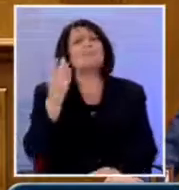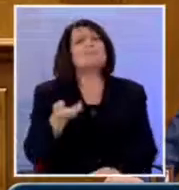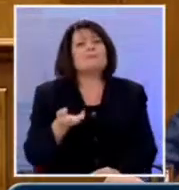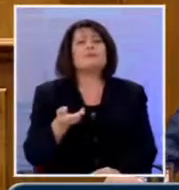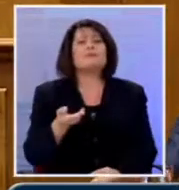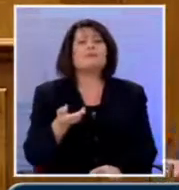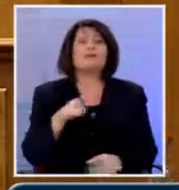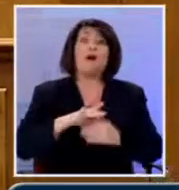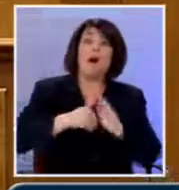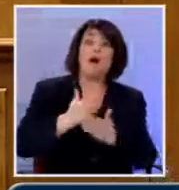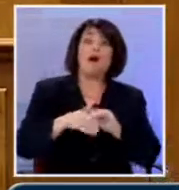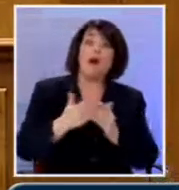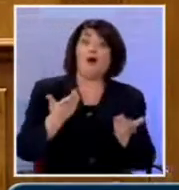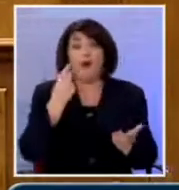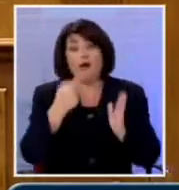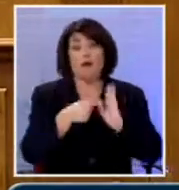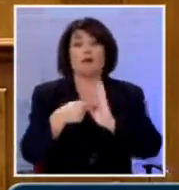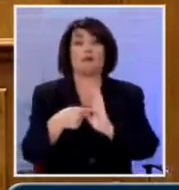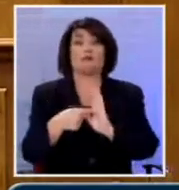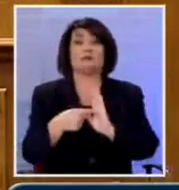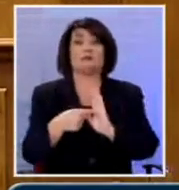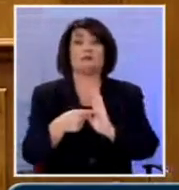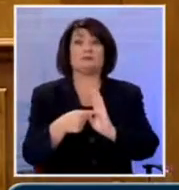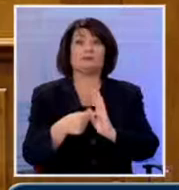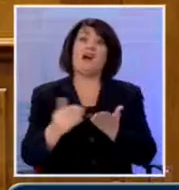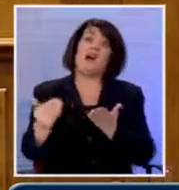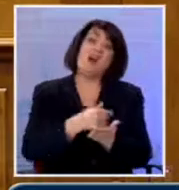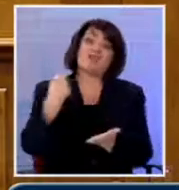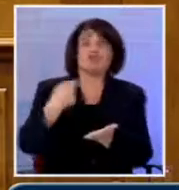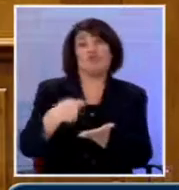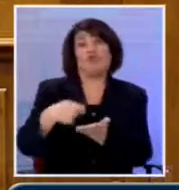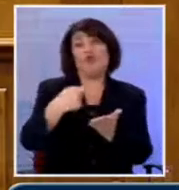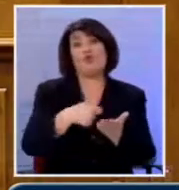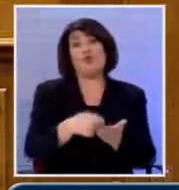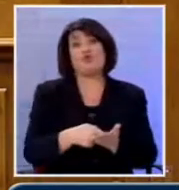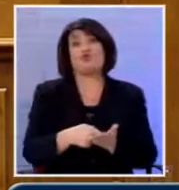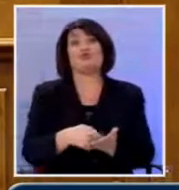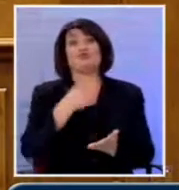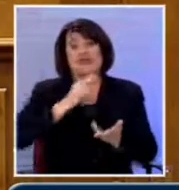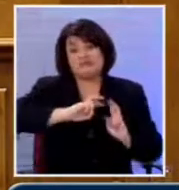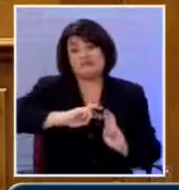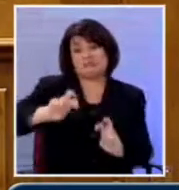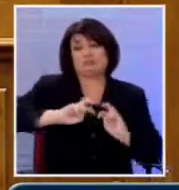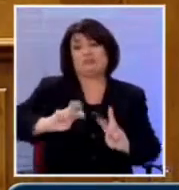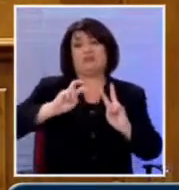και κόπτονται, γιατί είναι άδικος φόρος, είναι δίμευση και τα λοιπά,